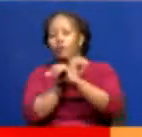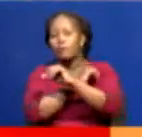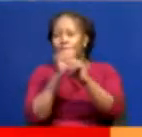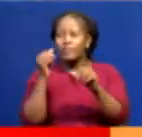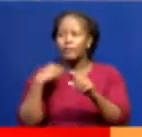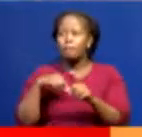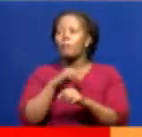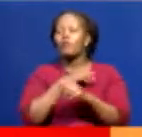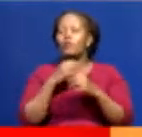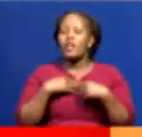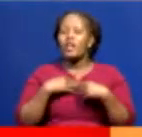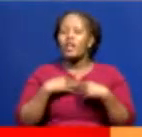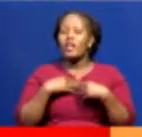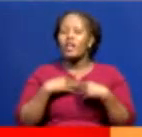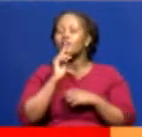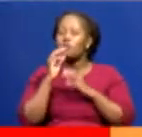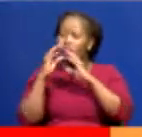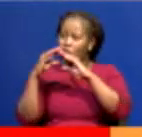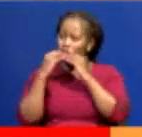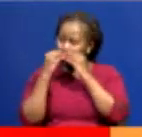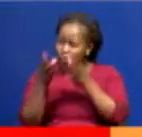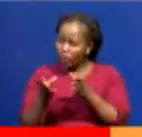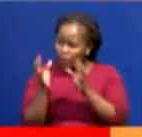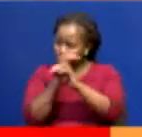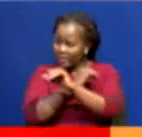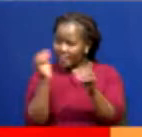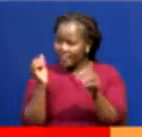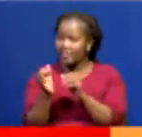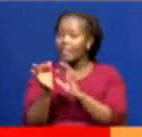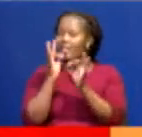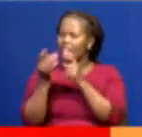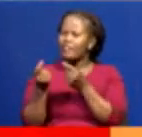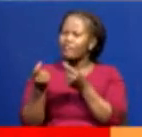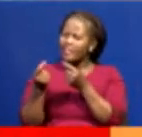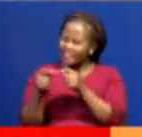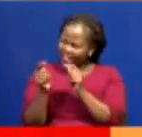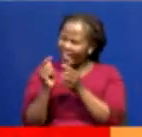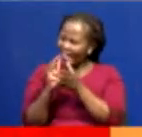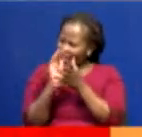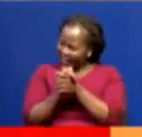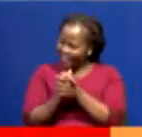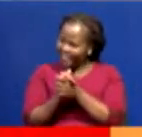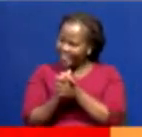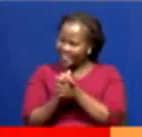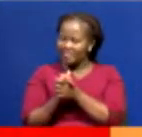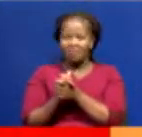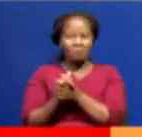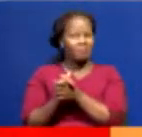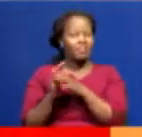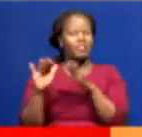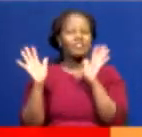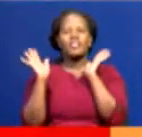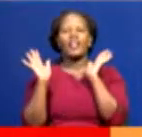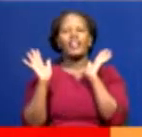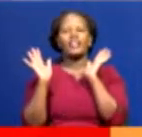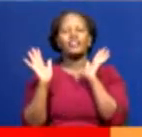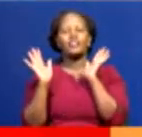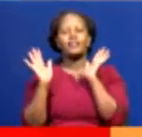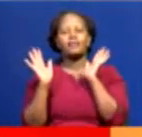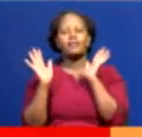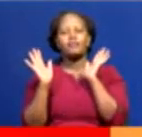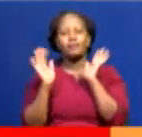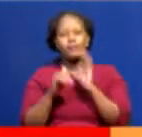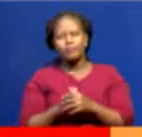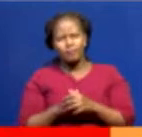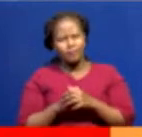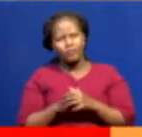tumemuonya rais kwamba ukijaribu kwenda katika mambo ya handshake, hatutakuwa na wewe, na yeye atajipanga.